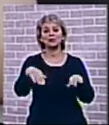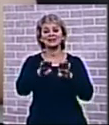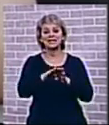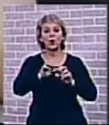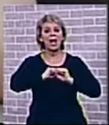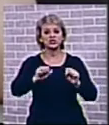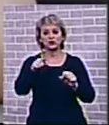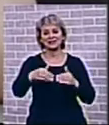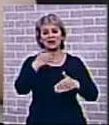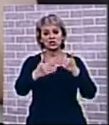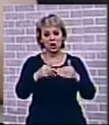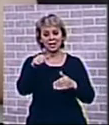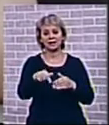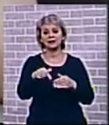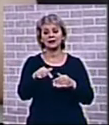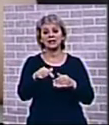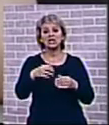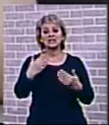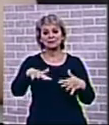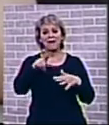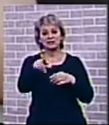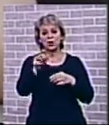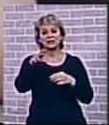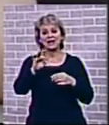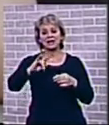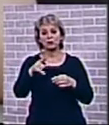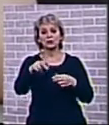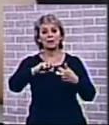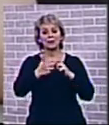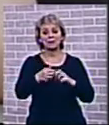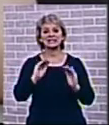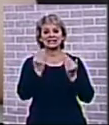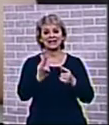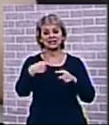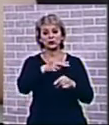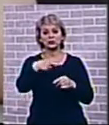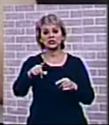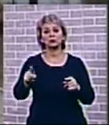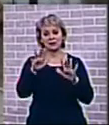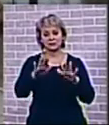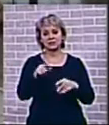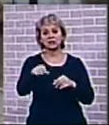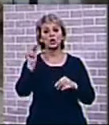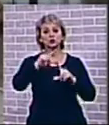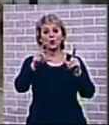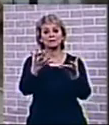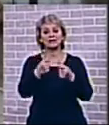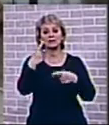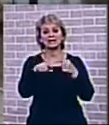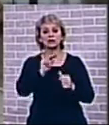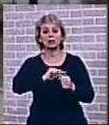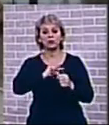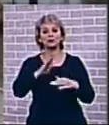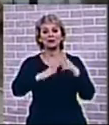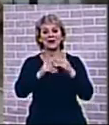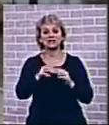такого отчаянного шага избавиться от ребенка, от проблемы и закрыть эту тему раз и навсегда. Школы приемных родителей